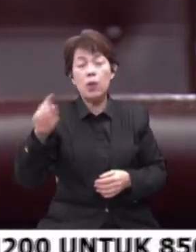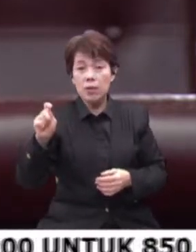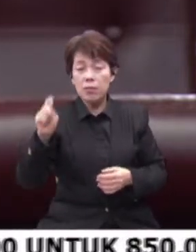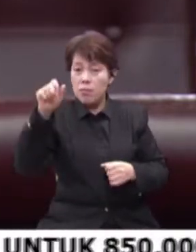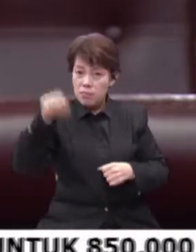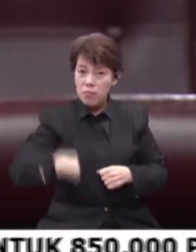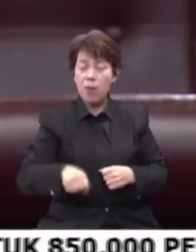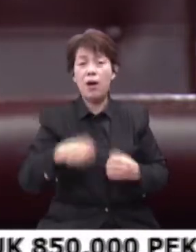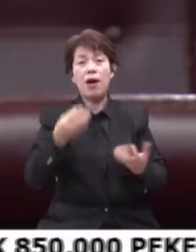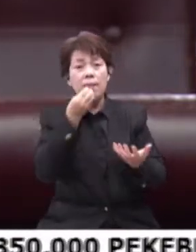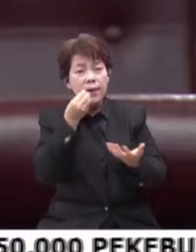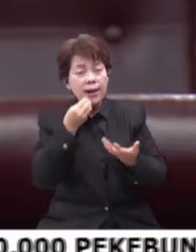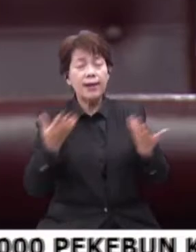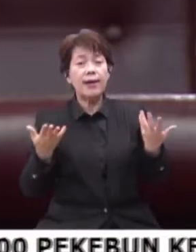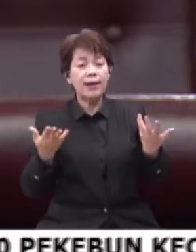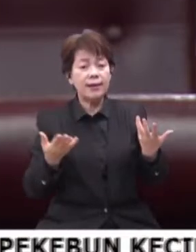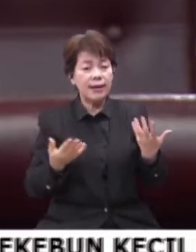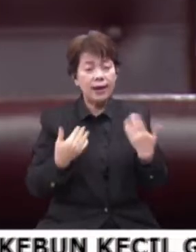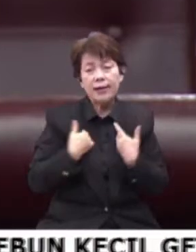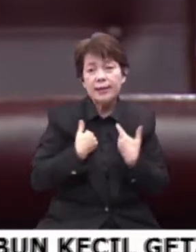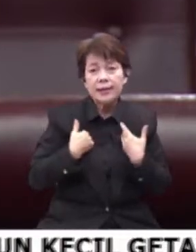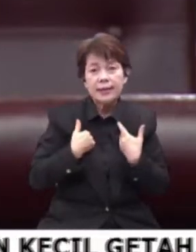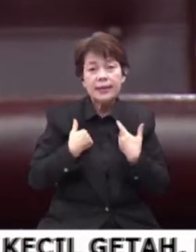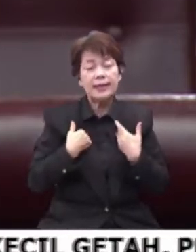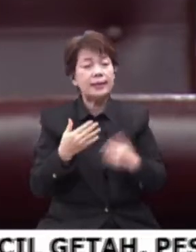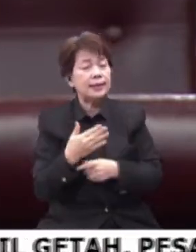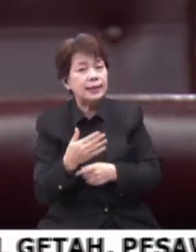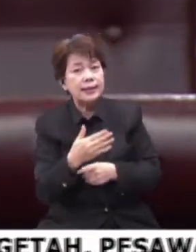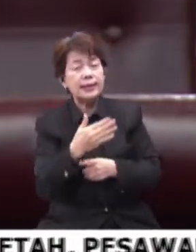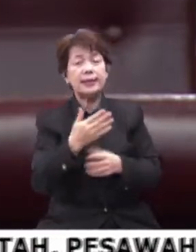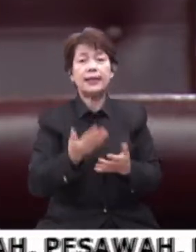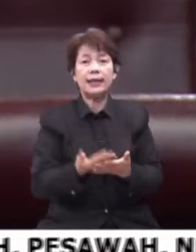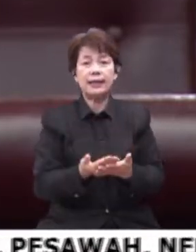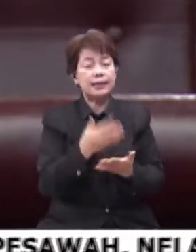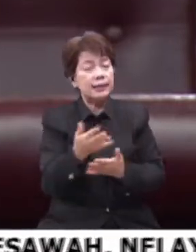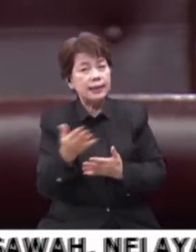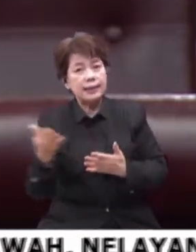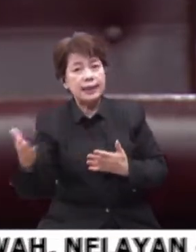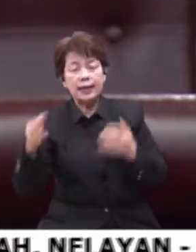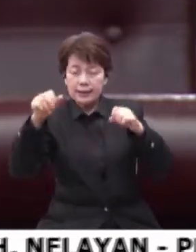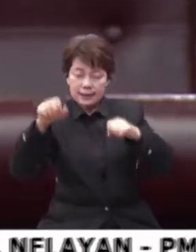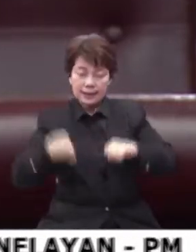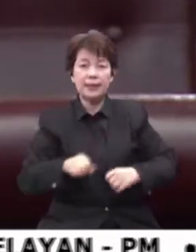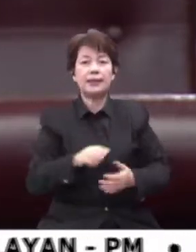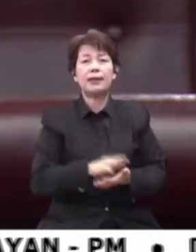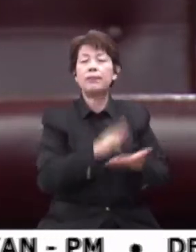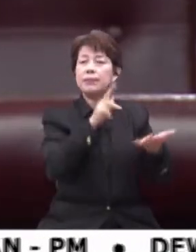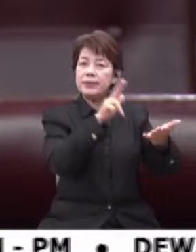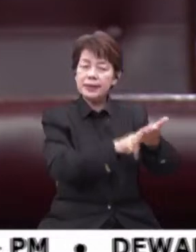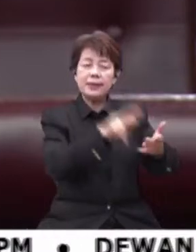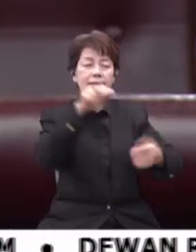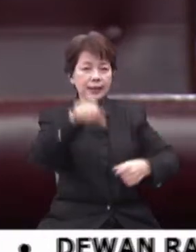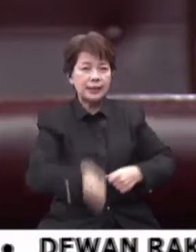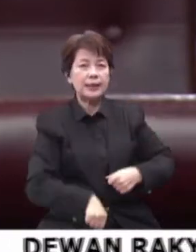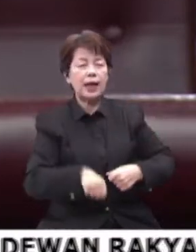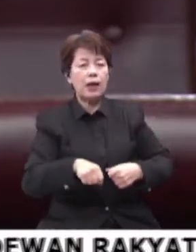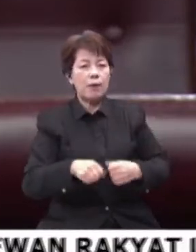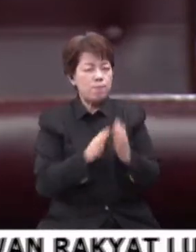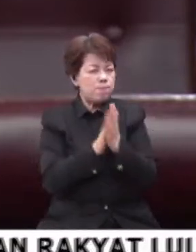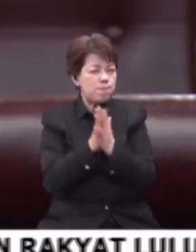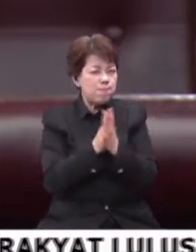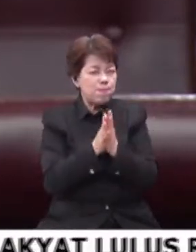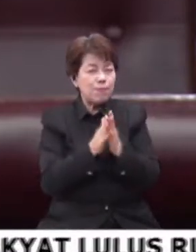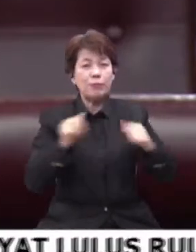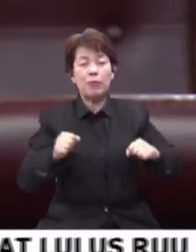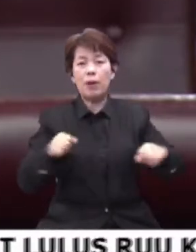makanan sama ada ternakan ataupun ikan itu yang sedang diusahakan secara besar-besaran secara agresif sekali